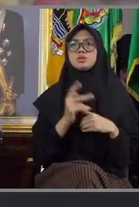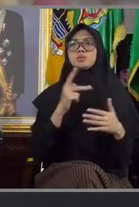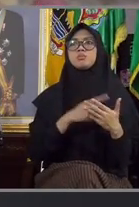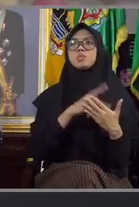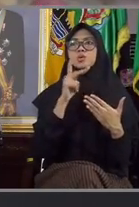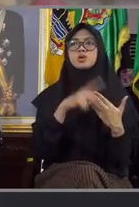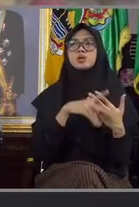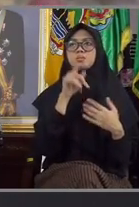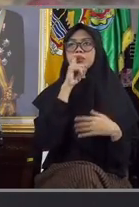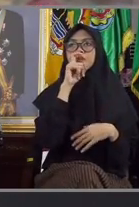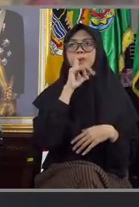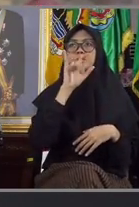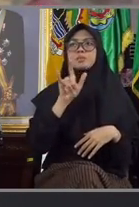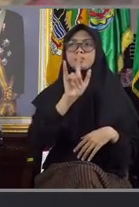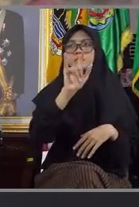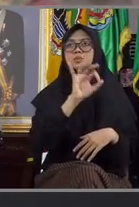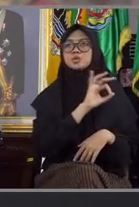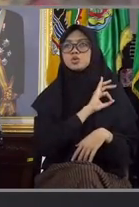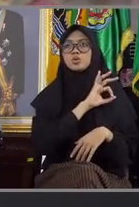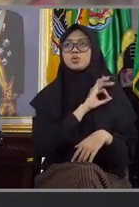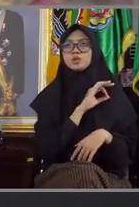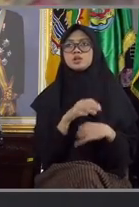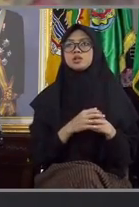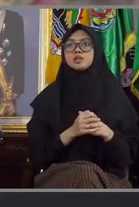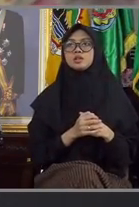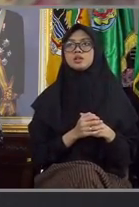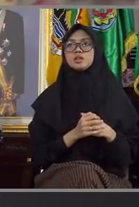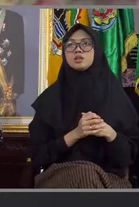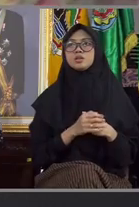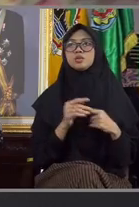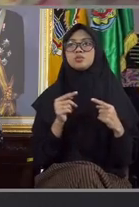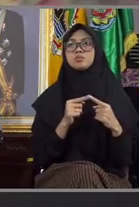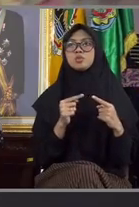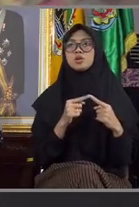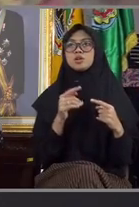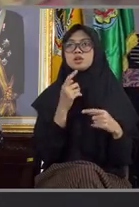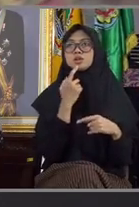Presiden kaitan dengan pendidikan karakter. Oke, bisa ditangkap, Bu.